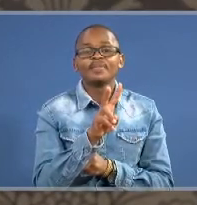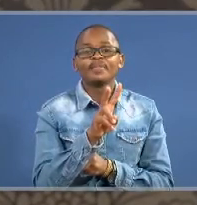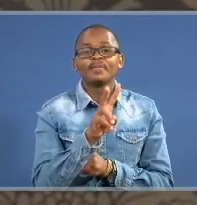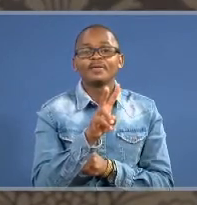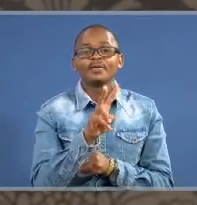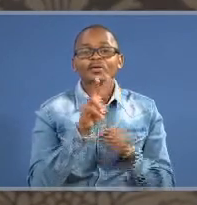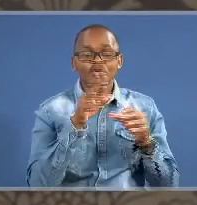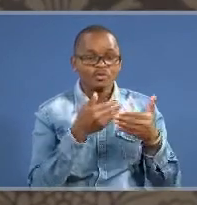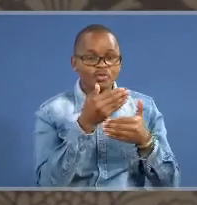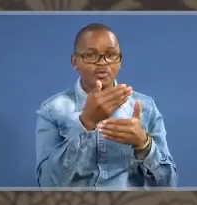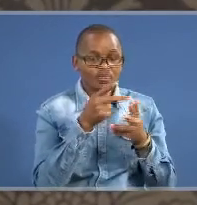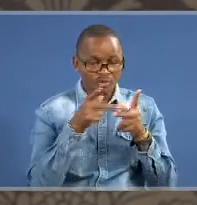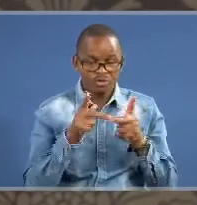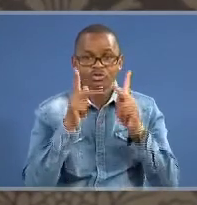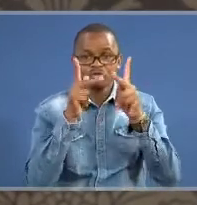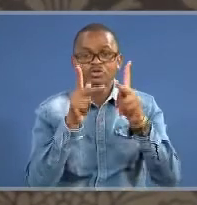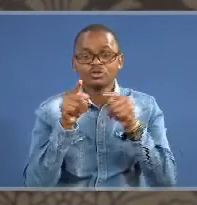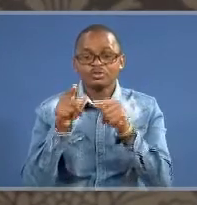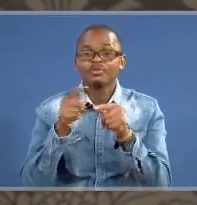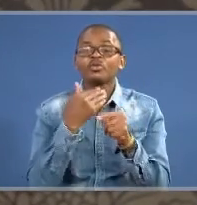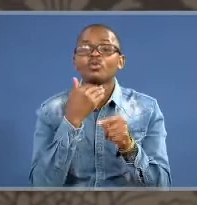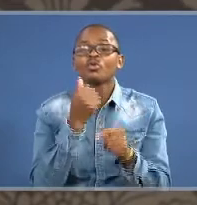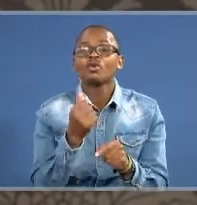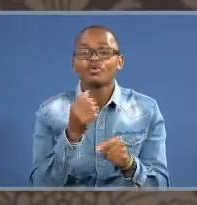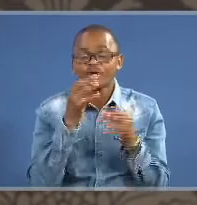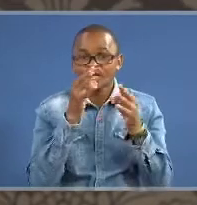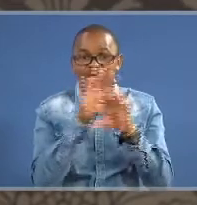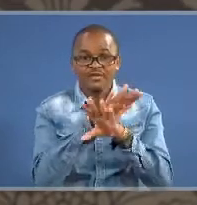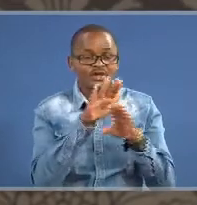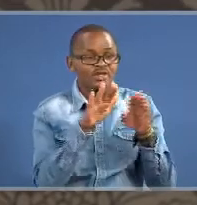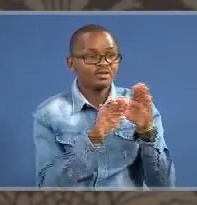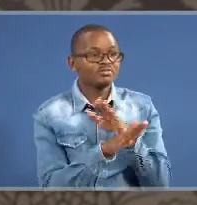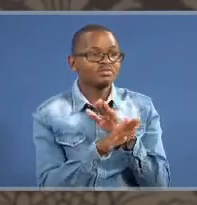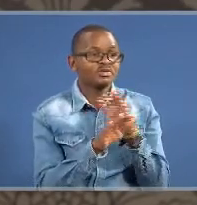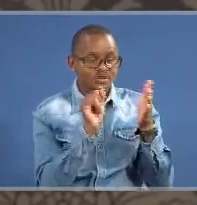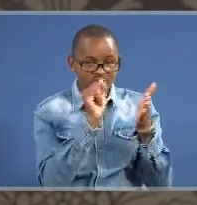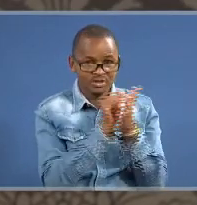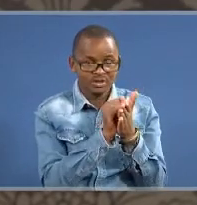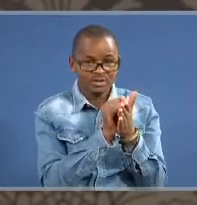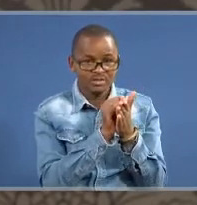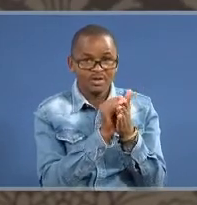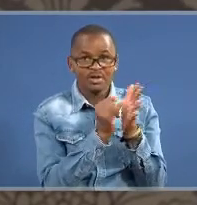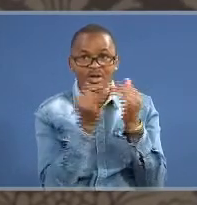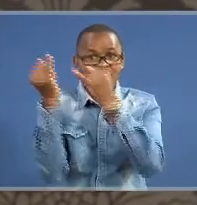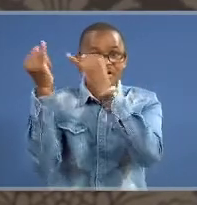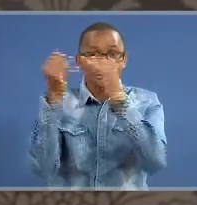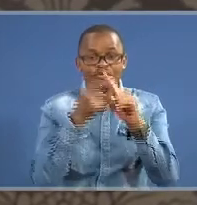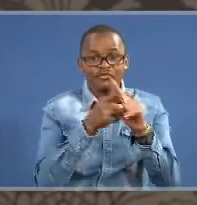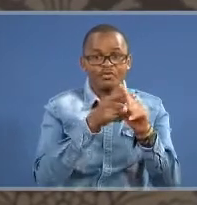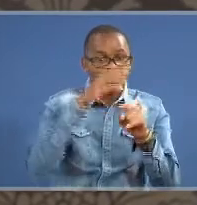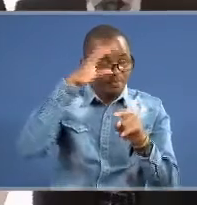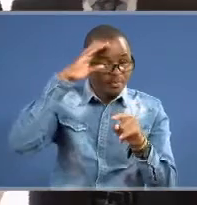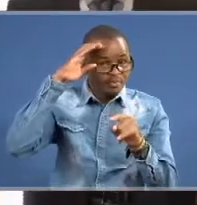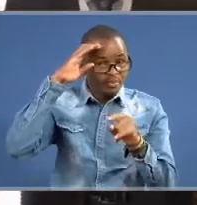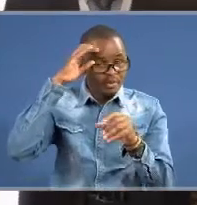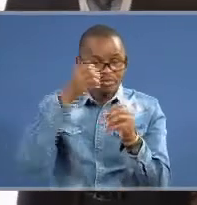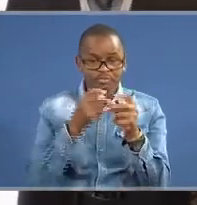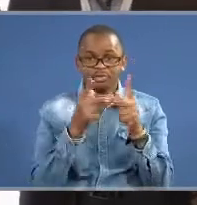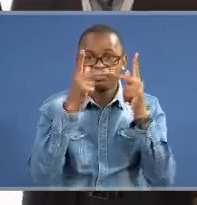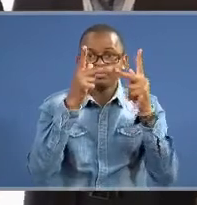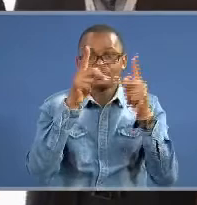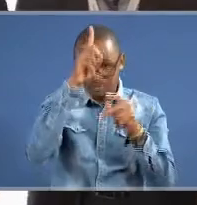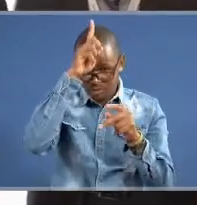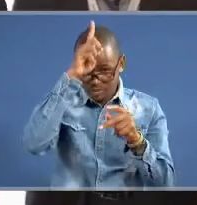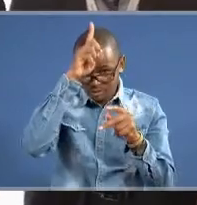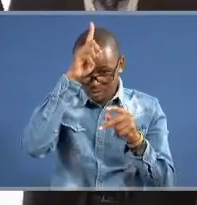that television produced here. We want everything that we can import from China produced locally.